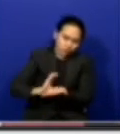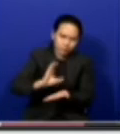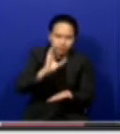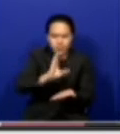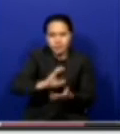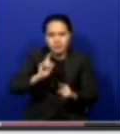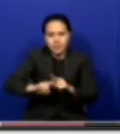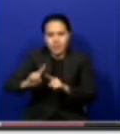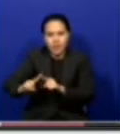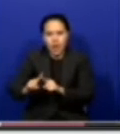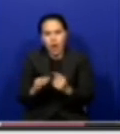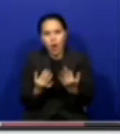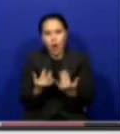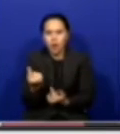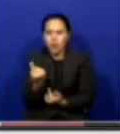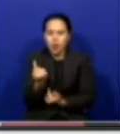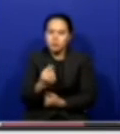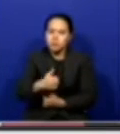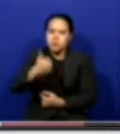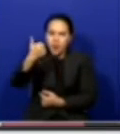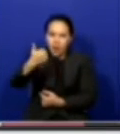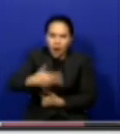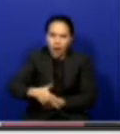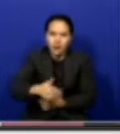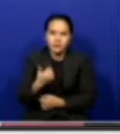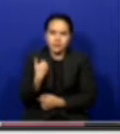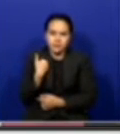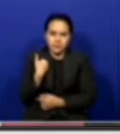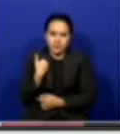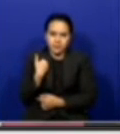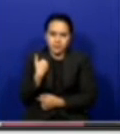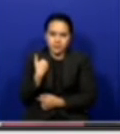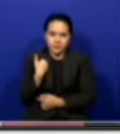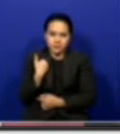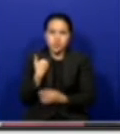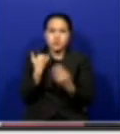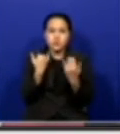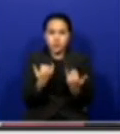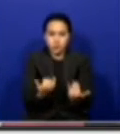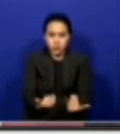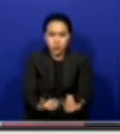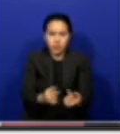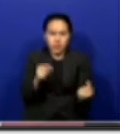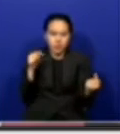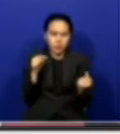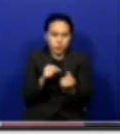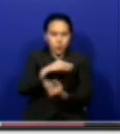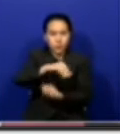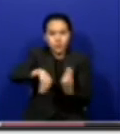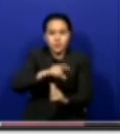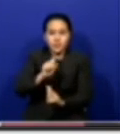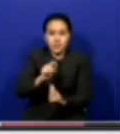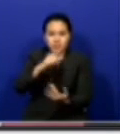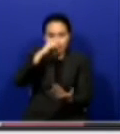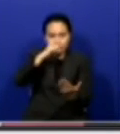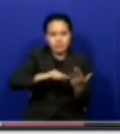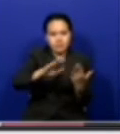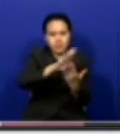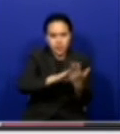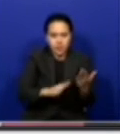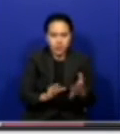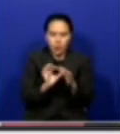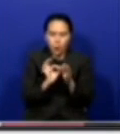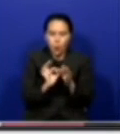เศรษฐกิจไทยให้ฟื้นตัวได้ท่านประธานคะสถานการณ์ทางเศรษฐกิจไทยมีความน่าเป็นห่ว